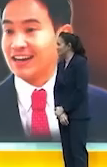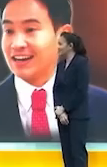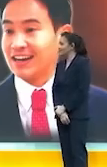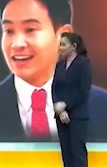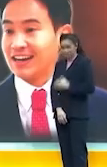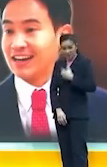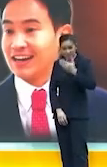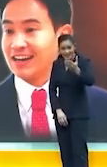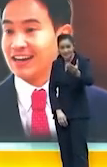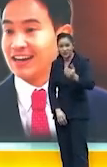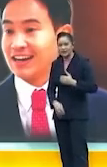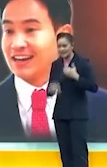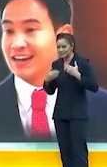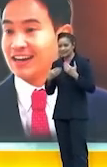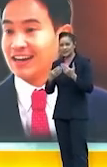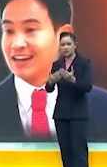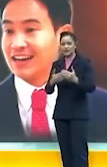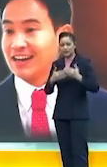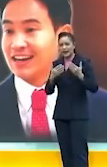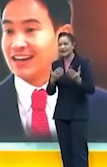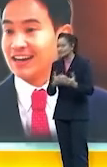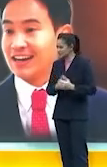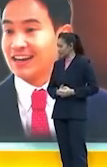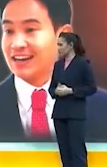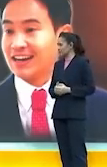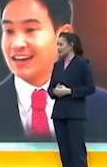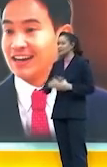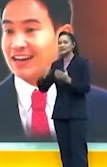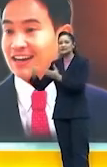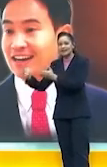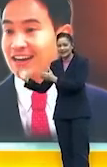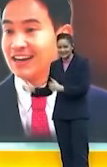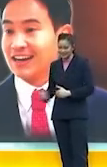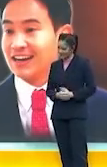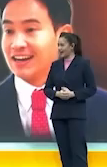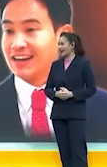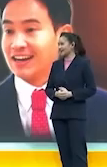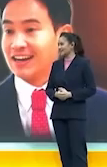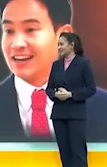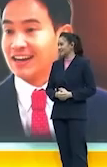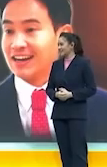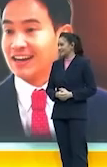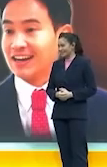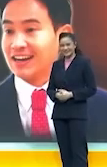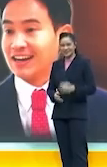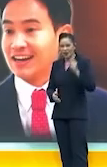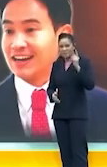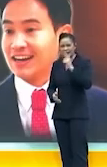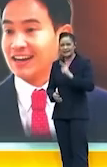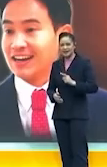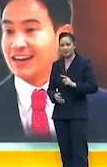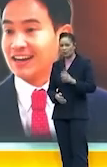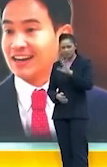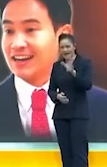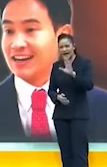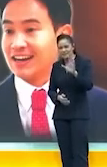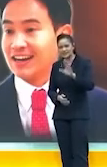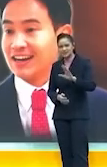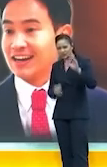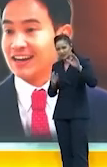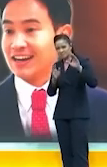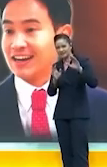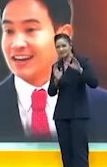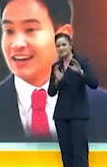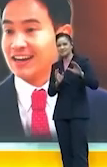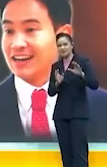ก่อนบอกประชาชนเรียกประชาชนเดี๋ยวรายงานเจ้านายก่อนนะวันนี้เกิดอะไรขึ้นบ้างฉีดยาแก้เออแล้วต่อไปเนี่ยผมไม่อยากให้